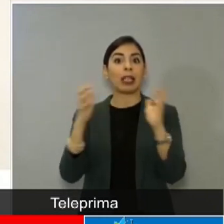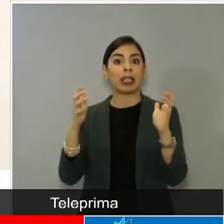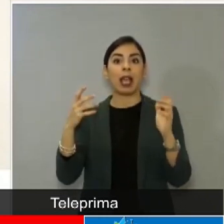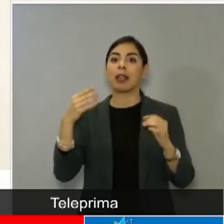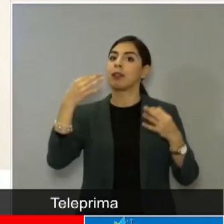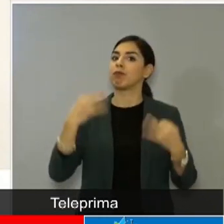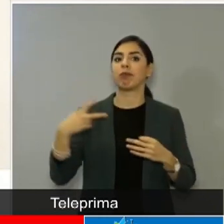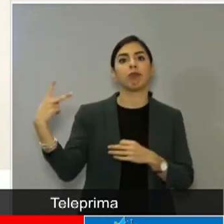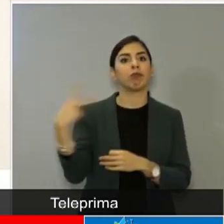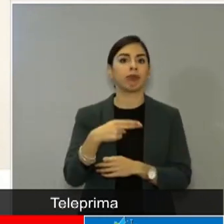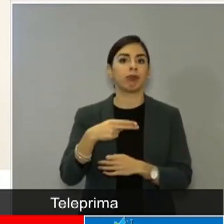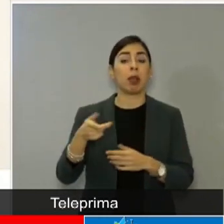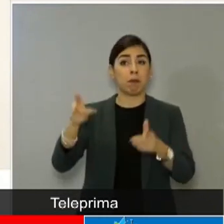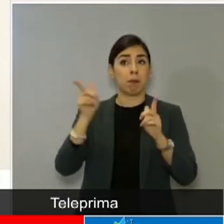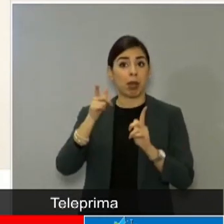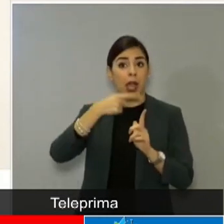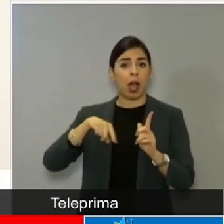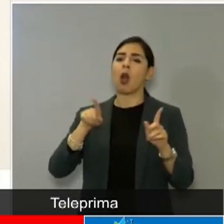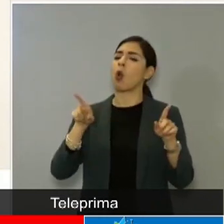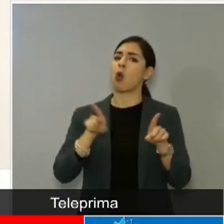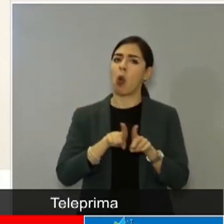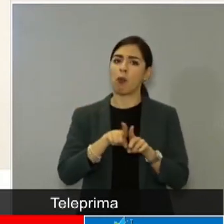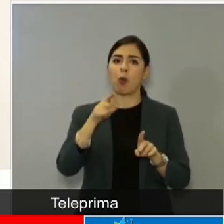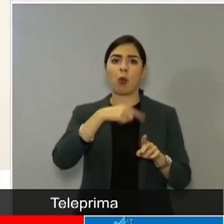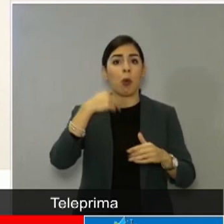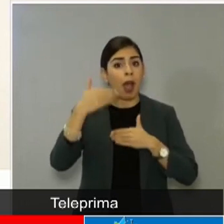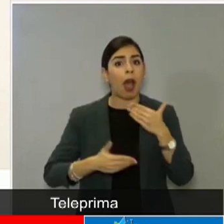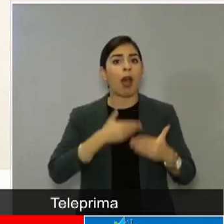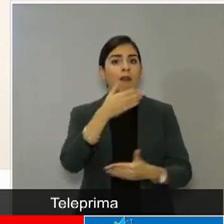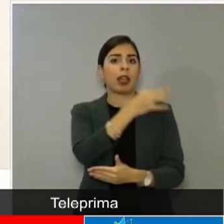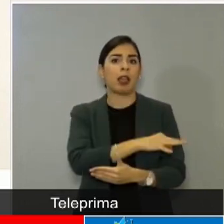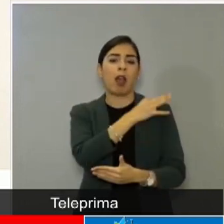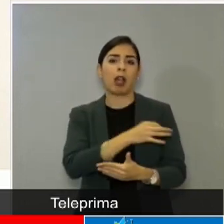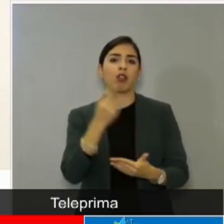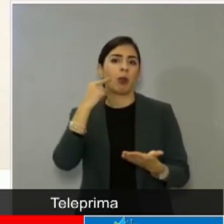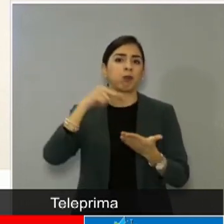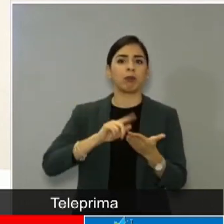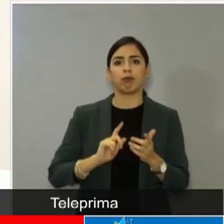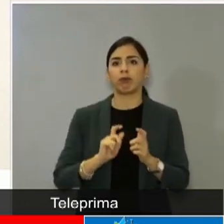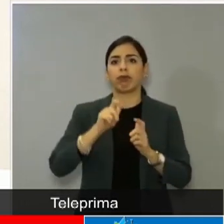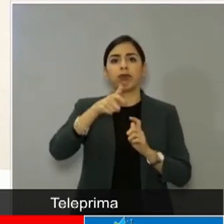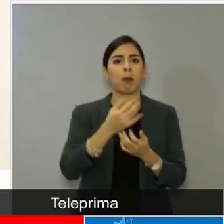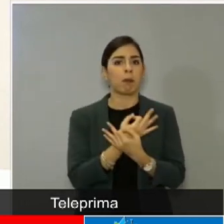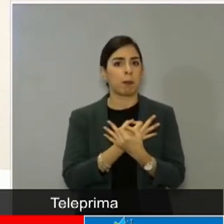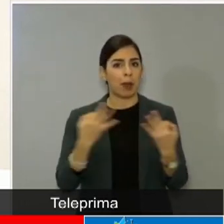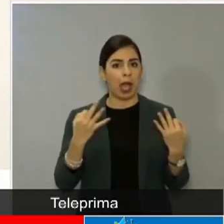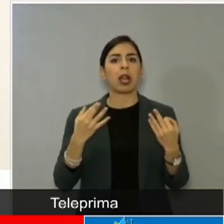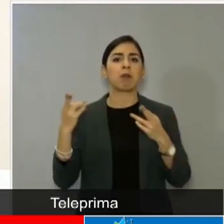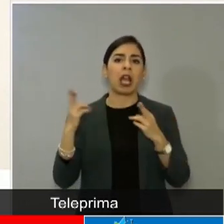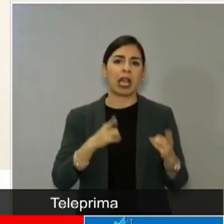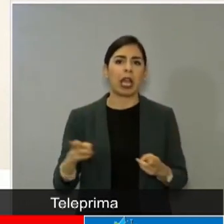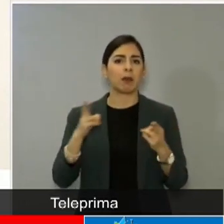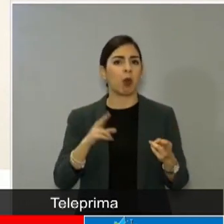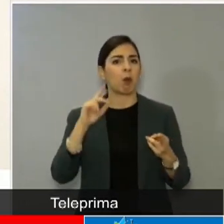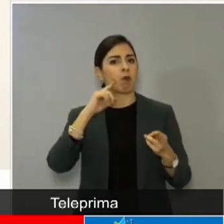spesso subiti, l'andamento della campagna sta riprendendo a ritmi